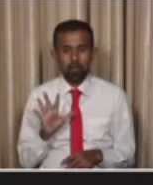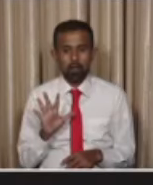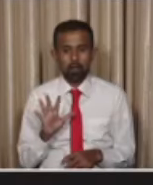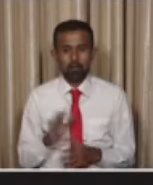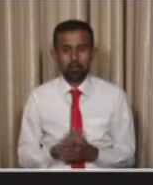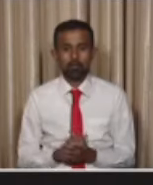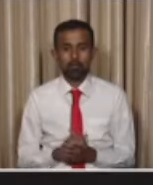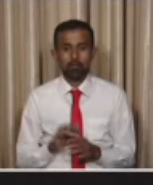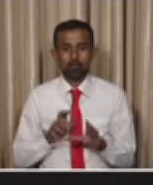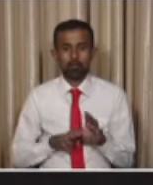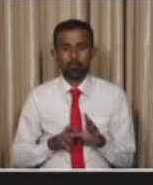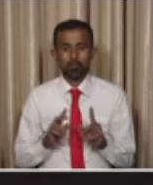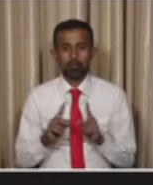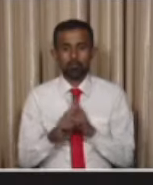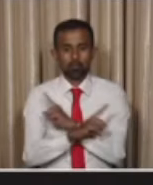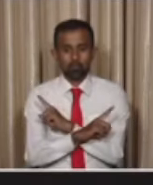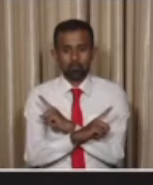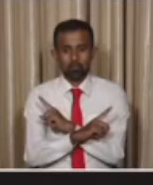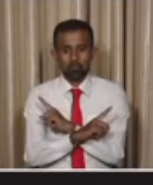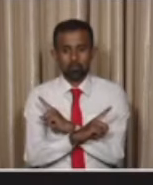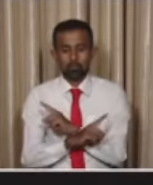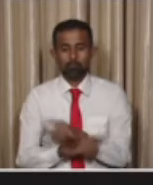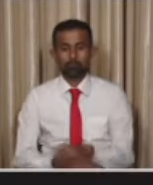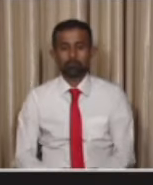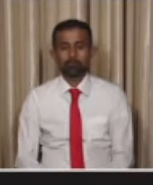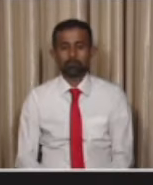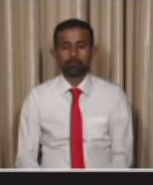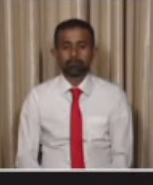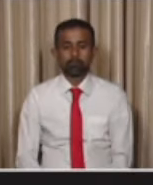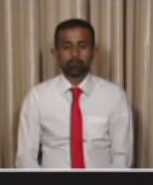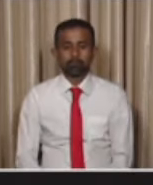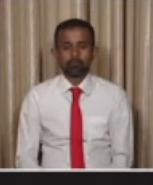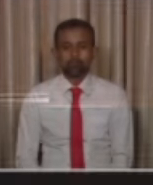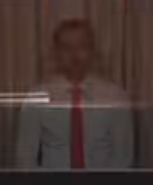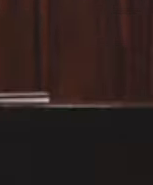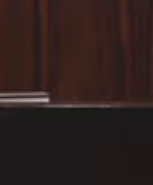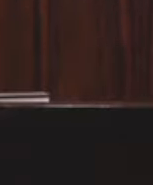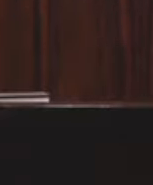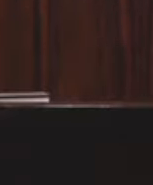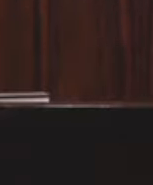Order, please. Garu Musaraf Mantutama Mula sent Pemanati.